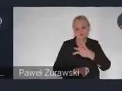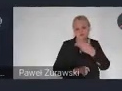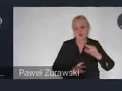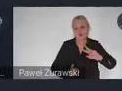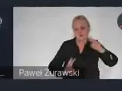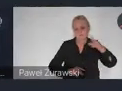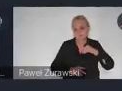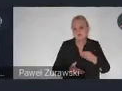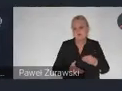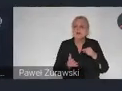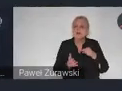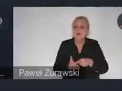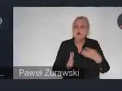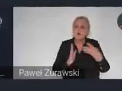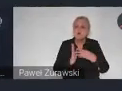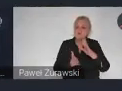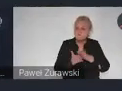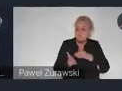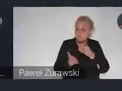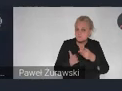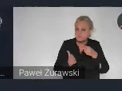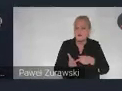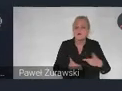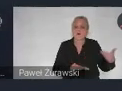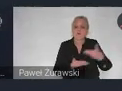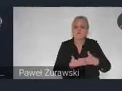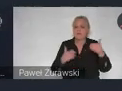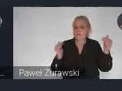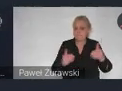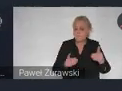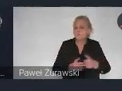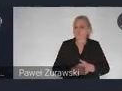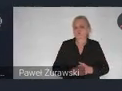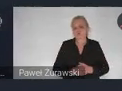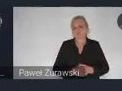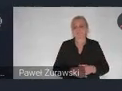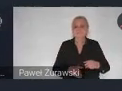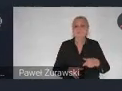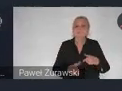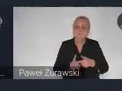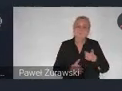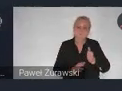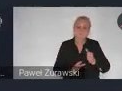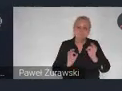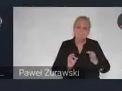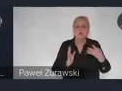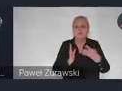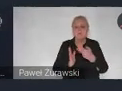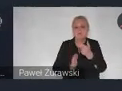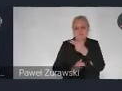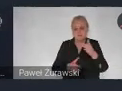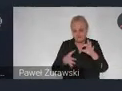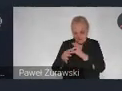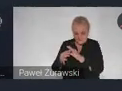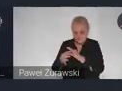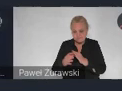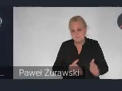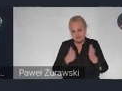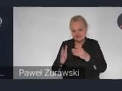w wyniku oceny formalnej oferta może zostać albo zakwalifikowana do oceny merytorycznej czyli